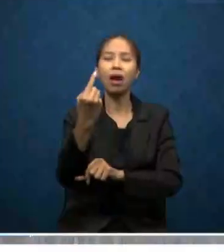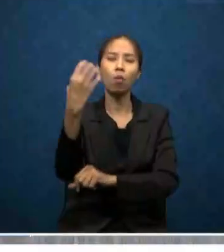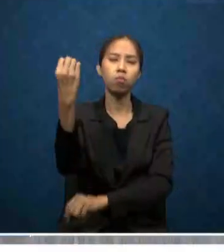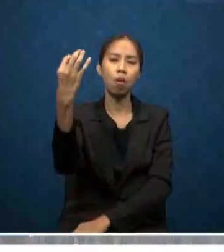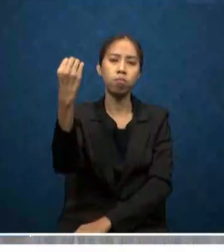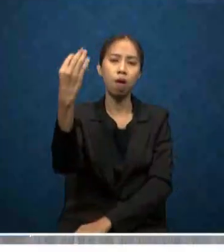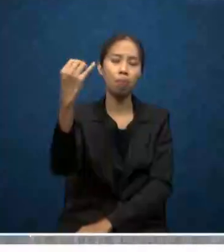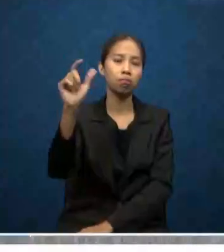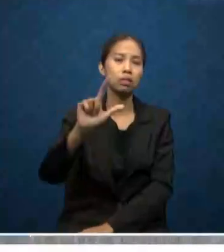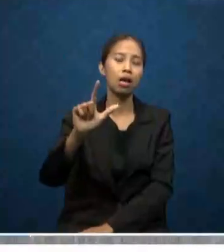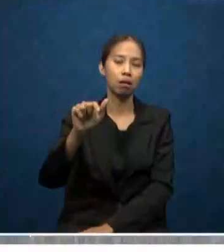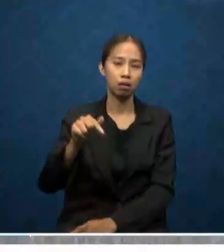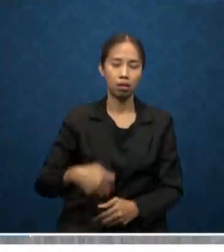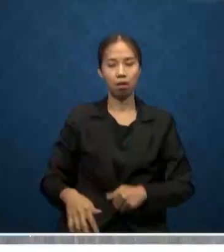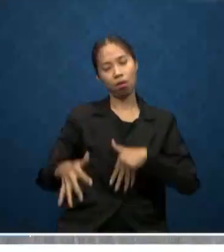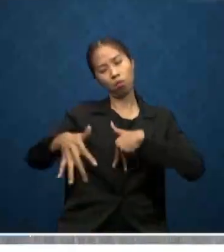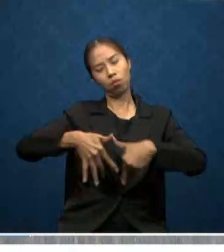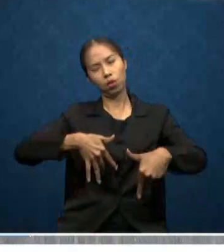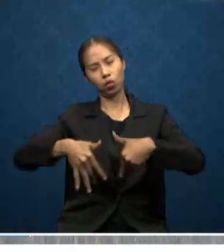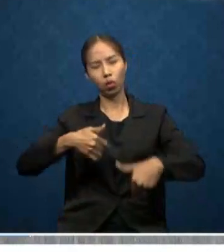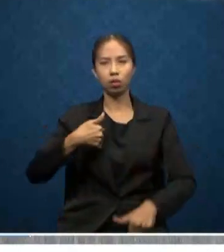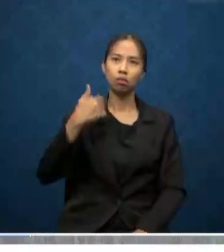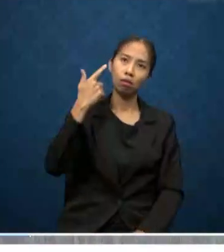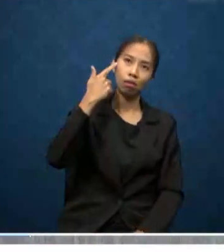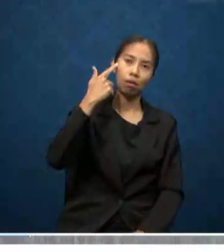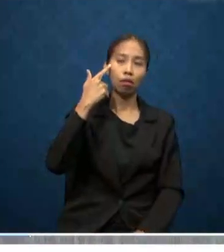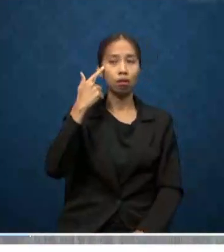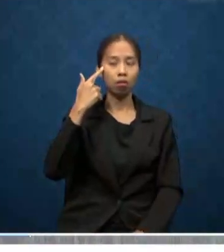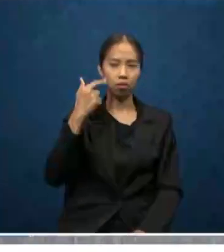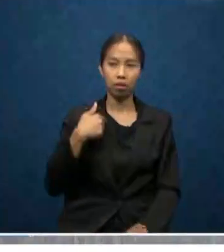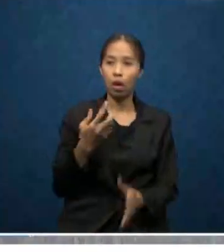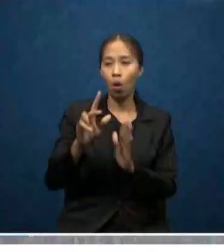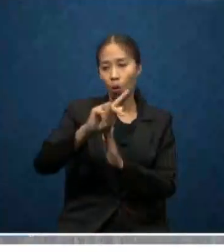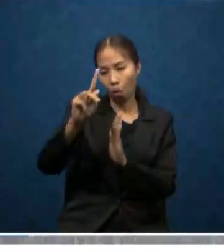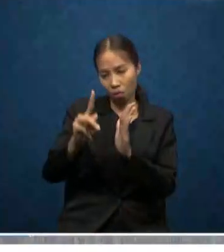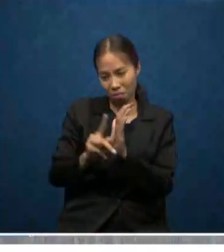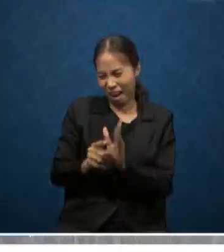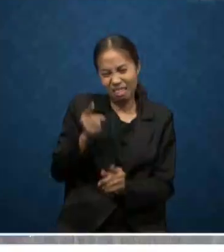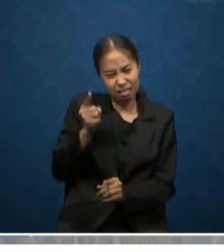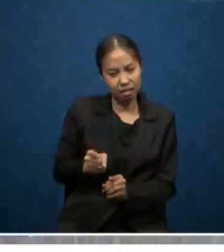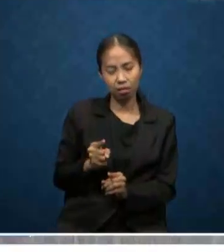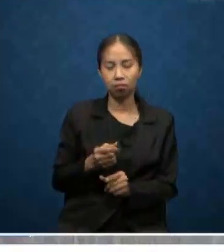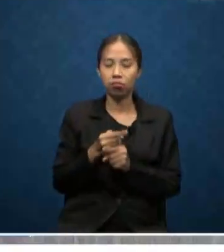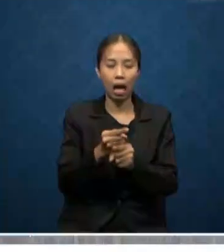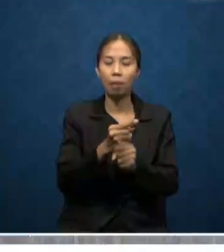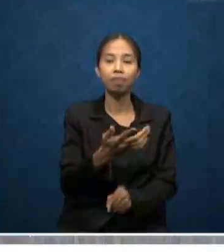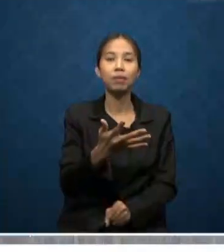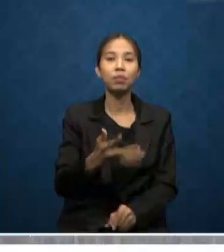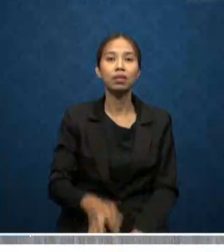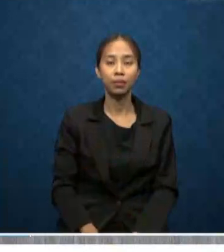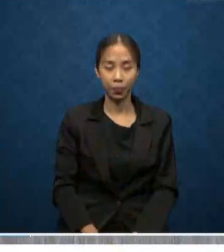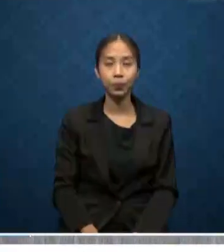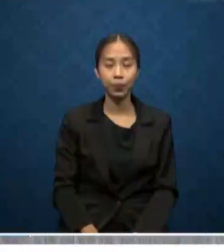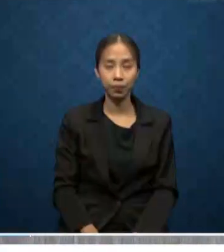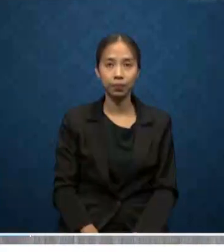นนี่ขาดความการเรียนรู้หรือปฏิบัติตามกฎหมายพอสมควรนะครับเพราะฉะนั้นเ